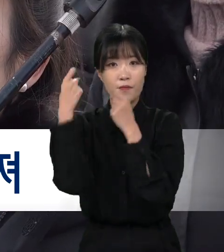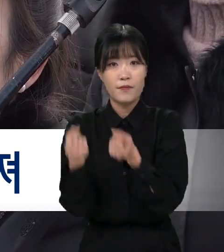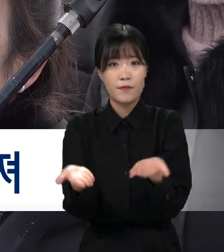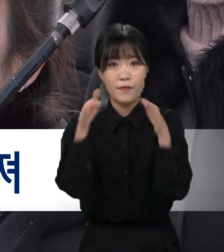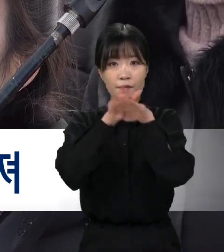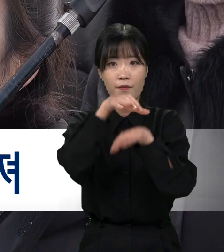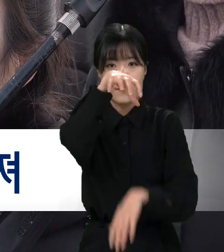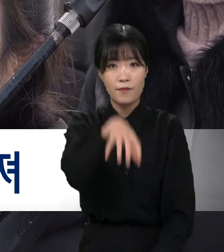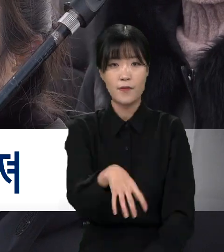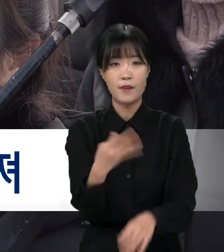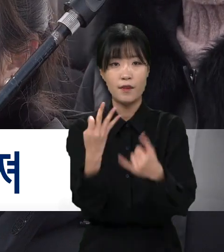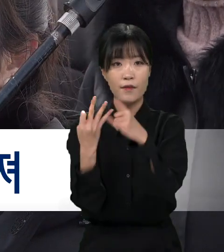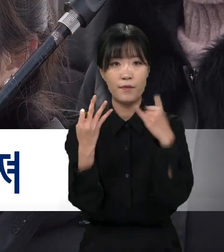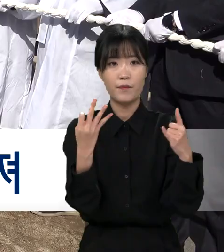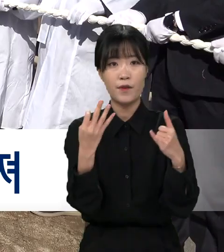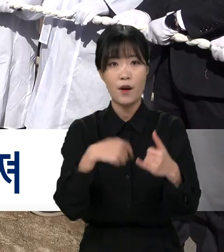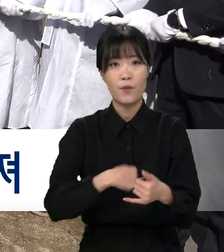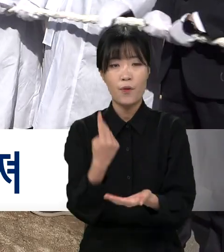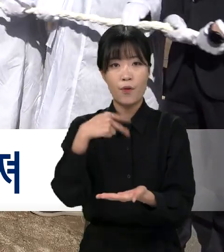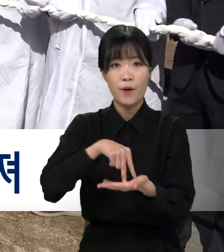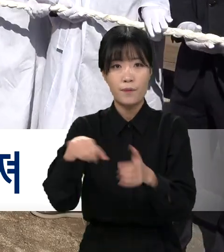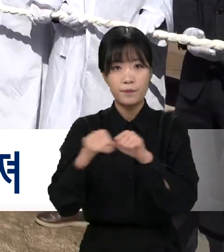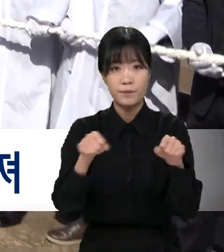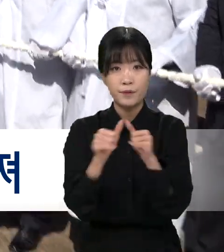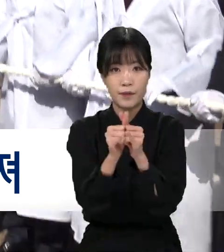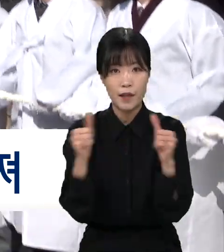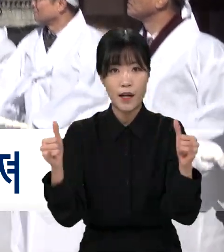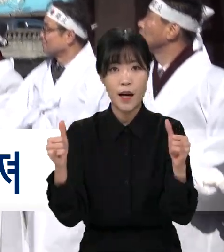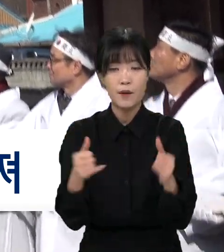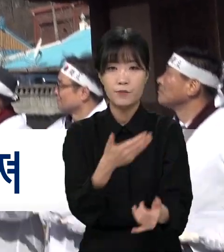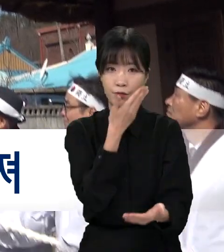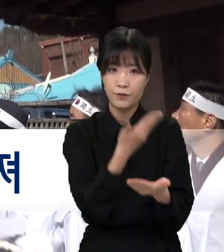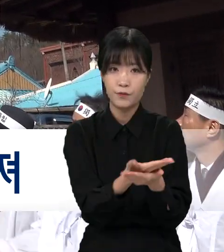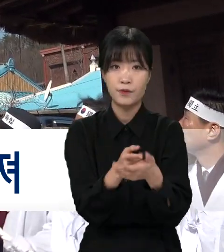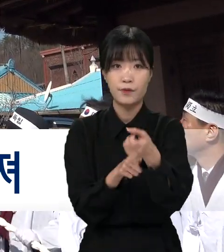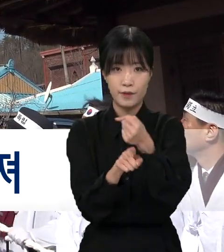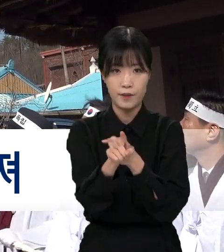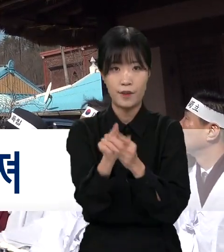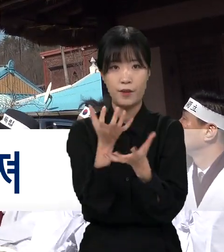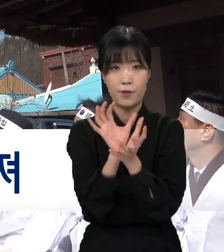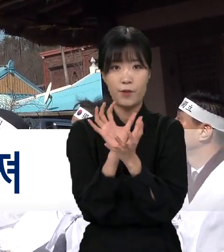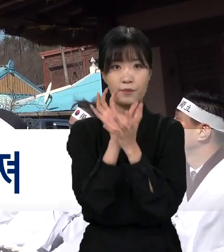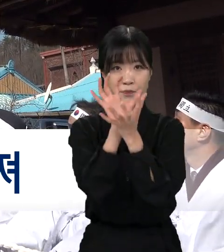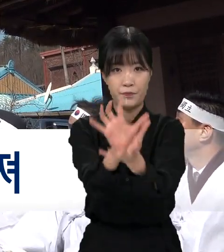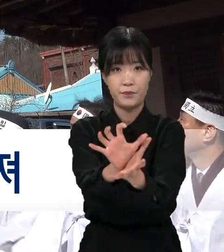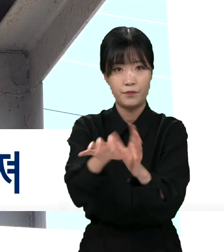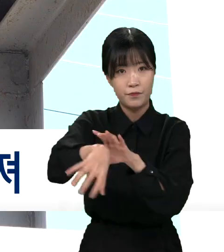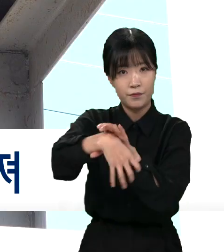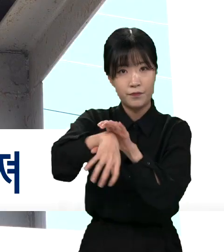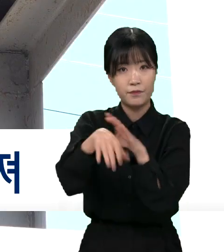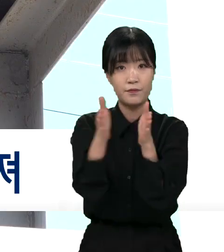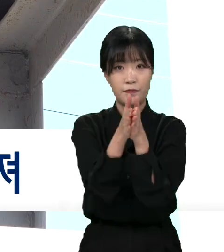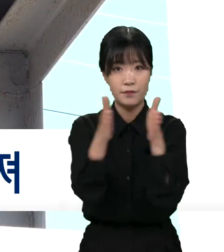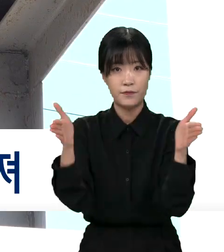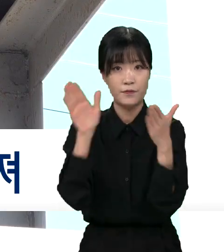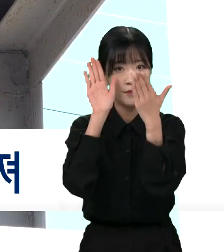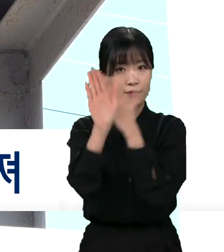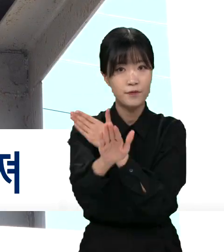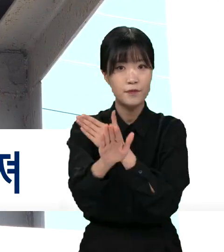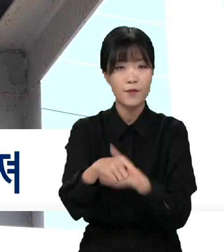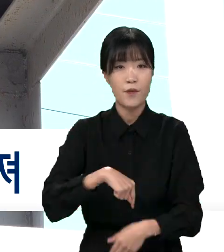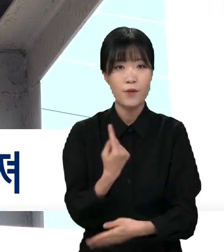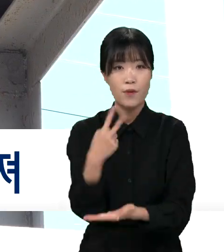순고한 자주독립정신을 되기는 시간이 됐습니다 행사는 대전 3일 의거 기념관에서